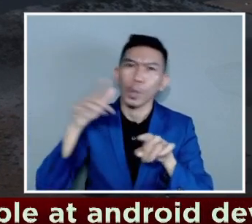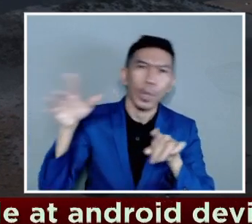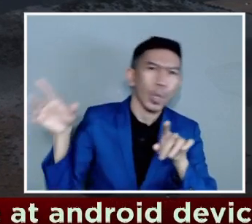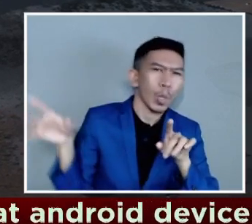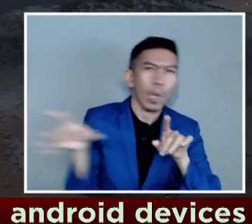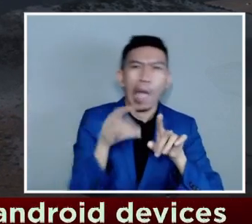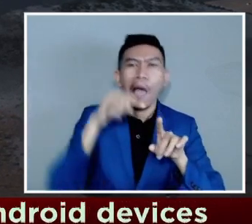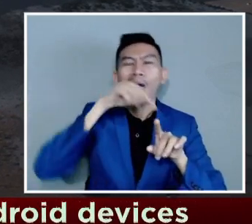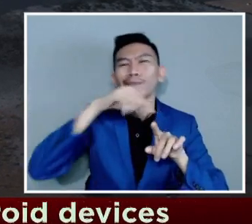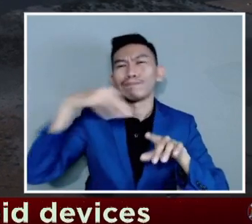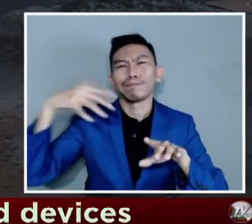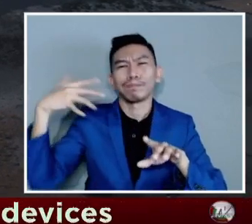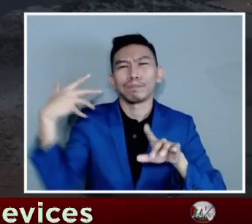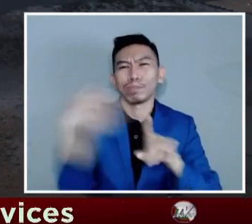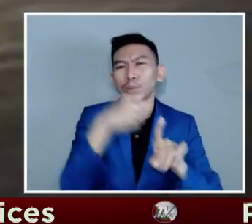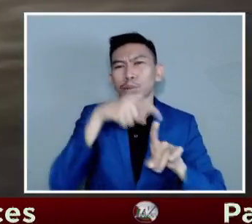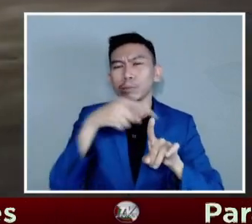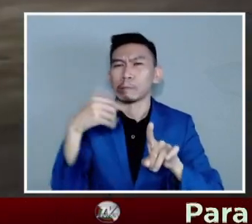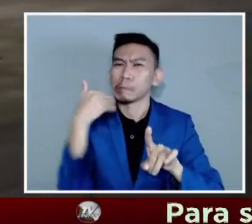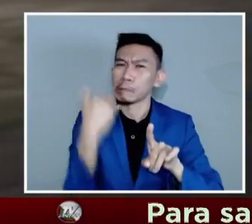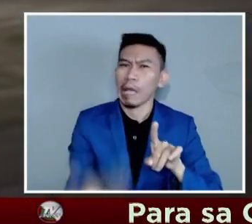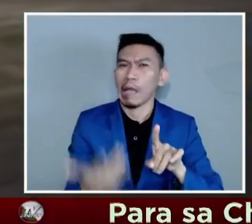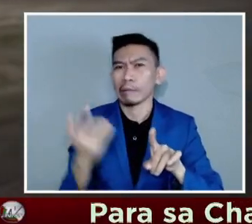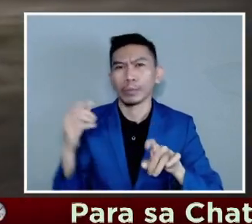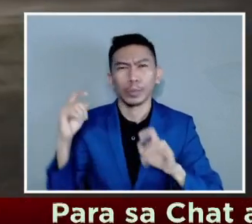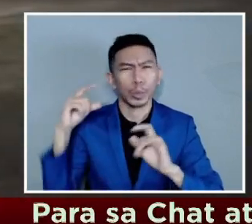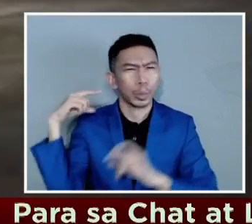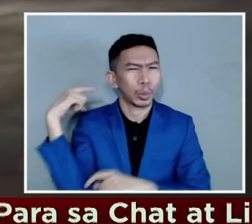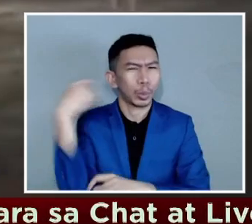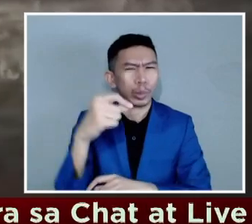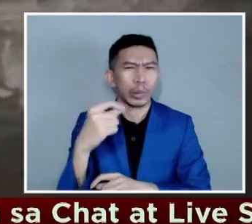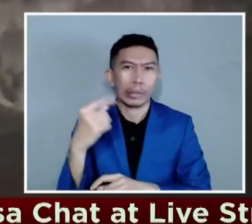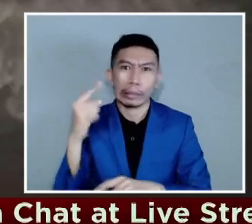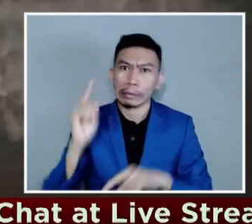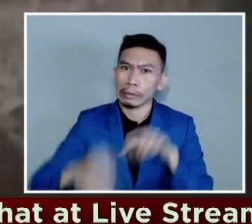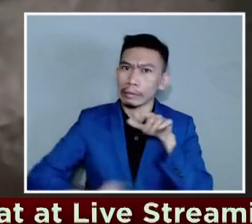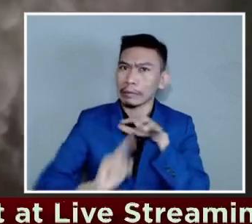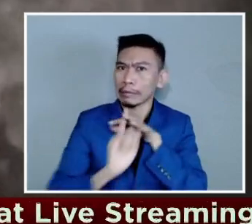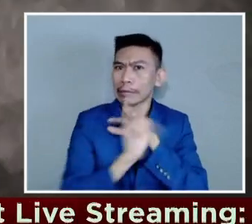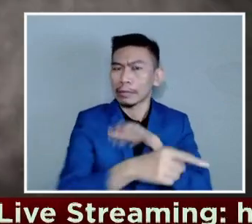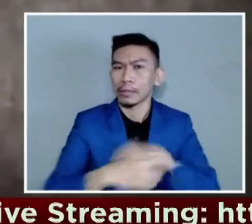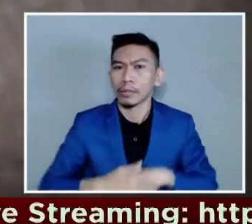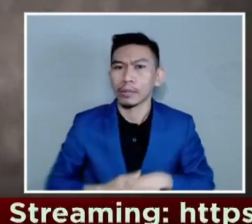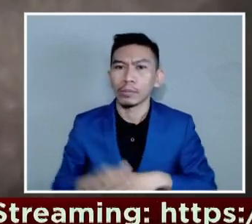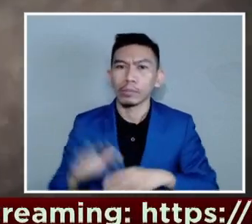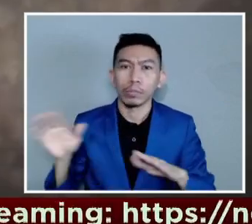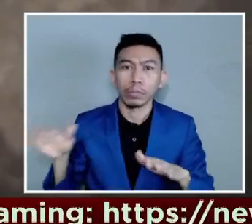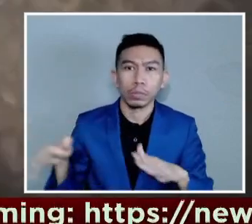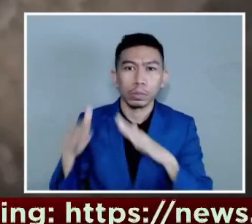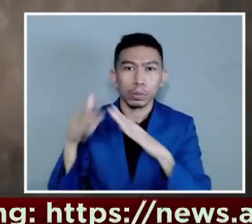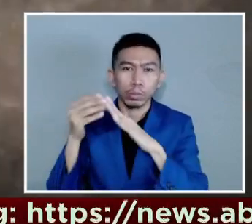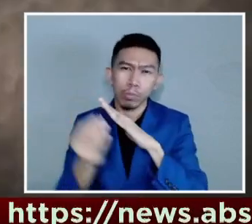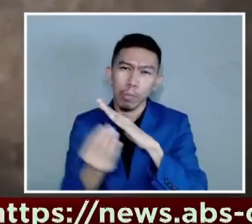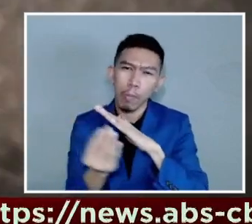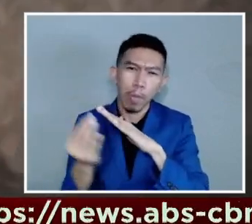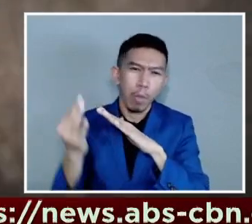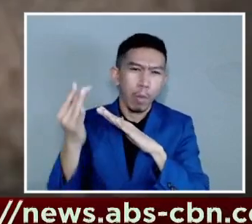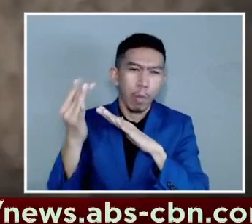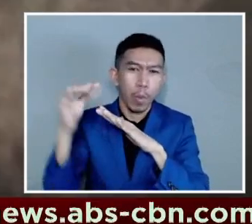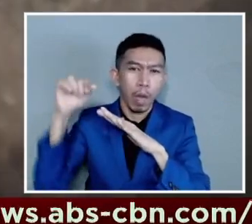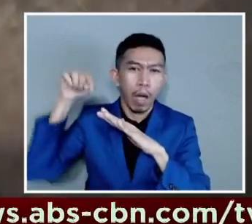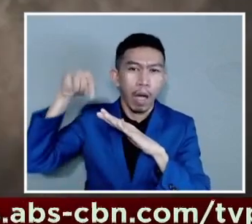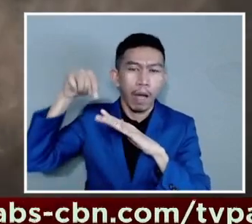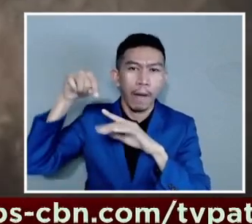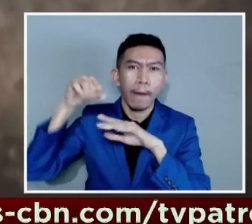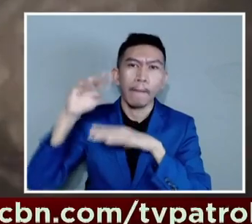hindi matatakbuhan. Isa sa pinangangambahang uri ng pyroclastic density current sa Bulkang Taal ang tinatawag na base